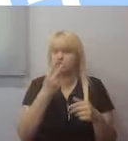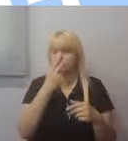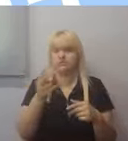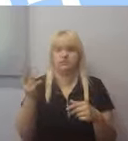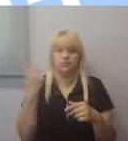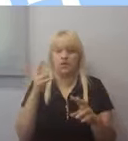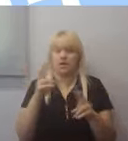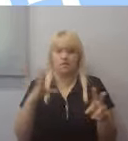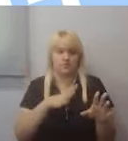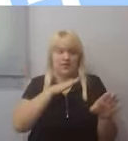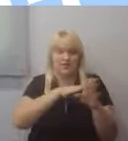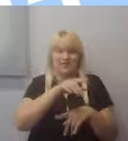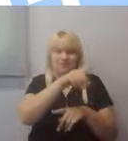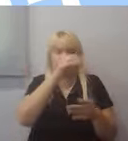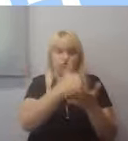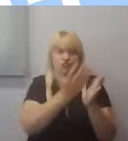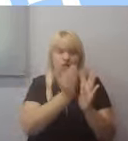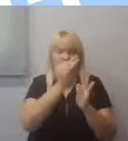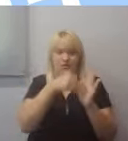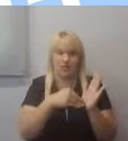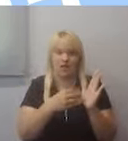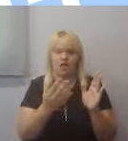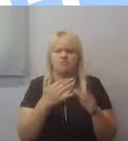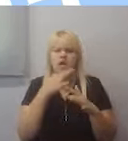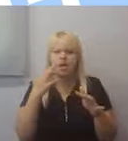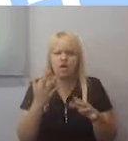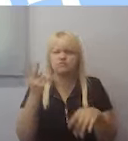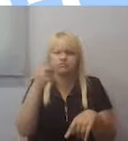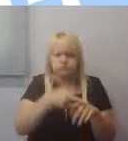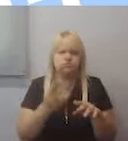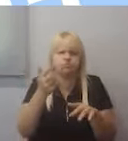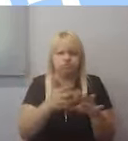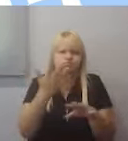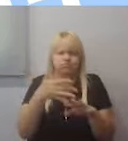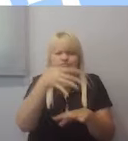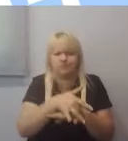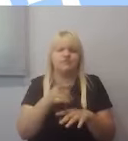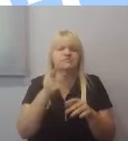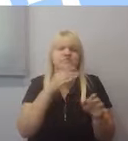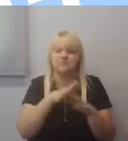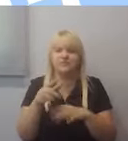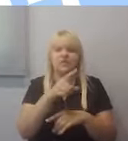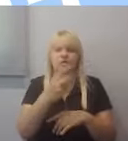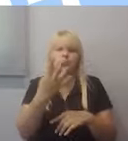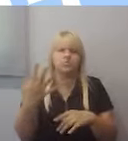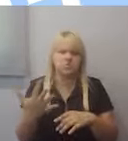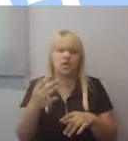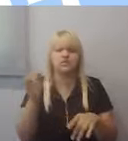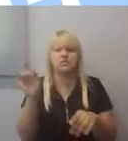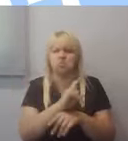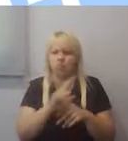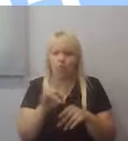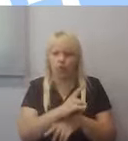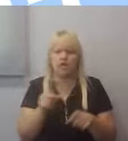šajā sadaļā mēs esam pārizpildījuši absolūti visu šeit ir minētas 25 simulācijas kas ir reālu apstākļu